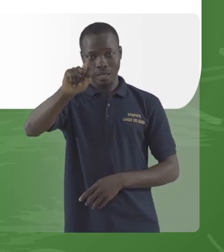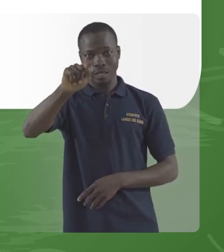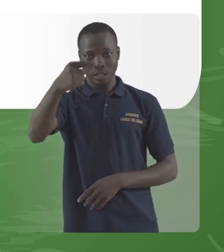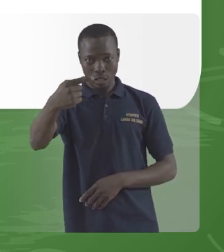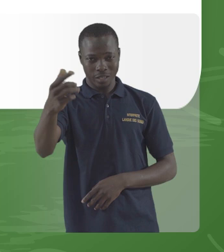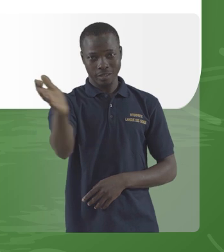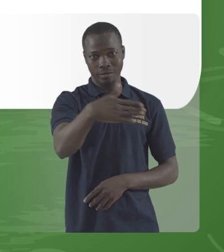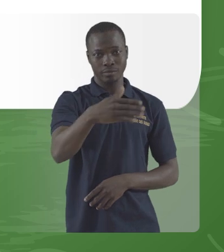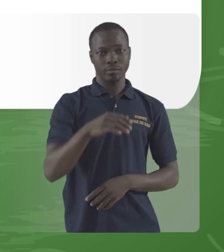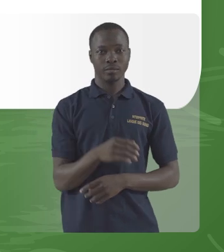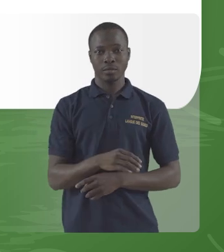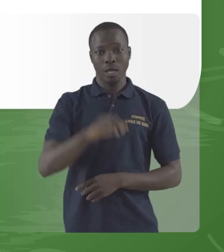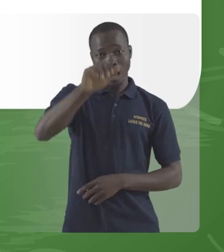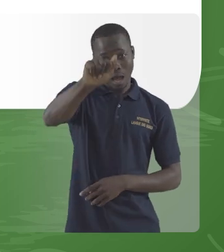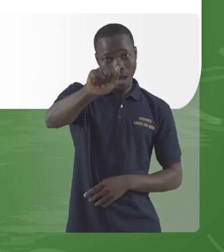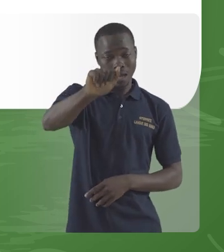TTG,